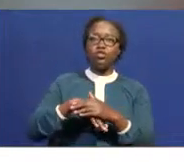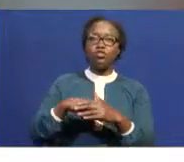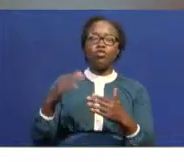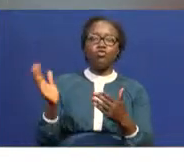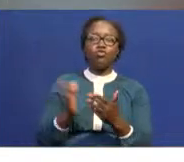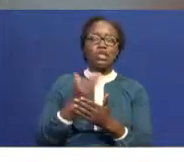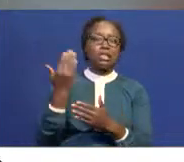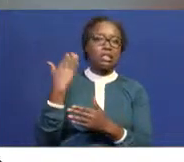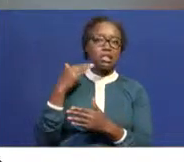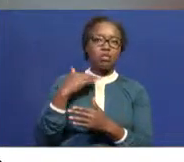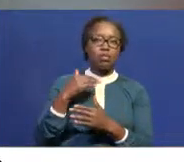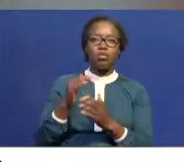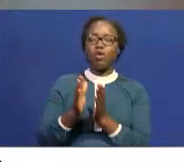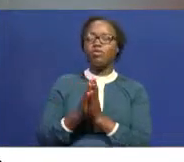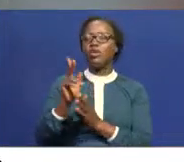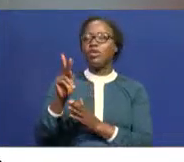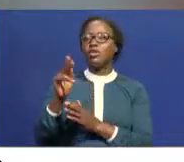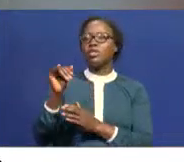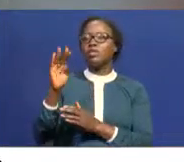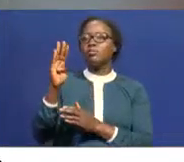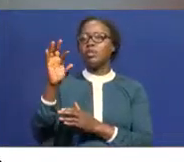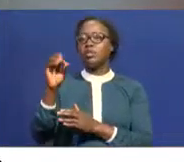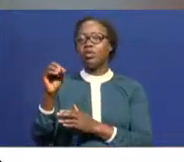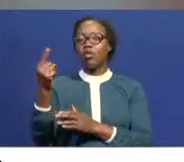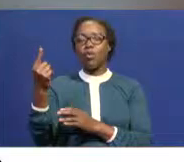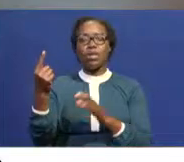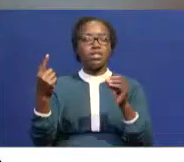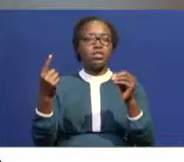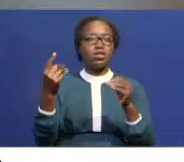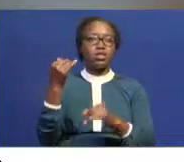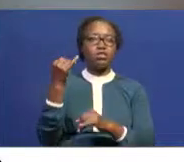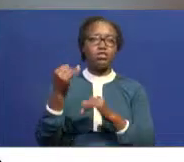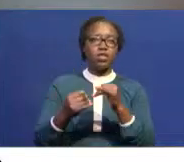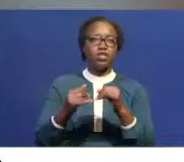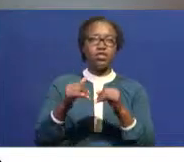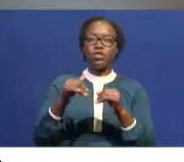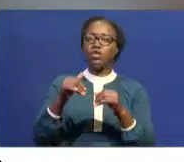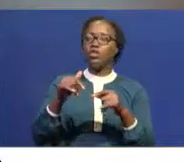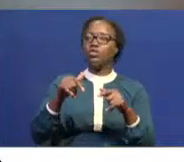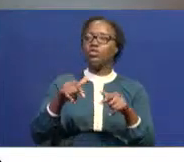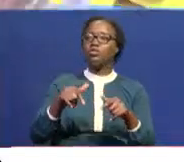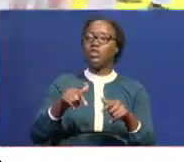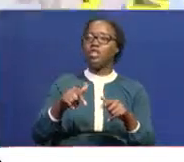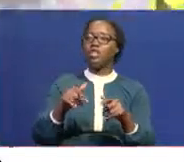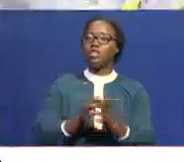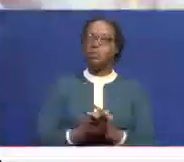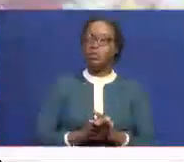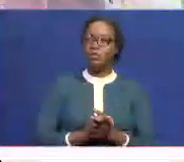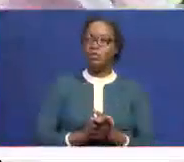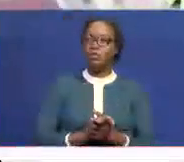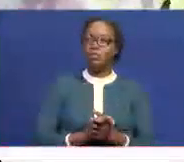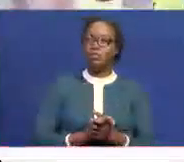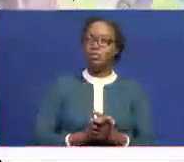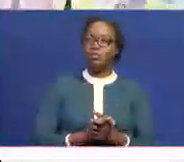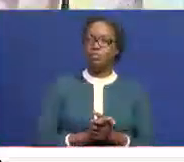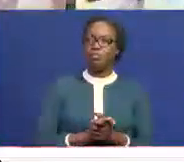uhalifu baada ya kuilemea Kibiru FC pamoja kwa bila kwenye finali iliyochezwa katika uwanja wa Rirota.